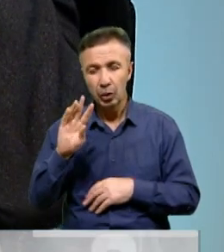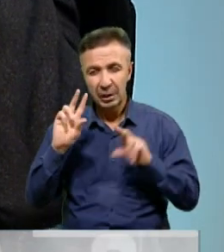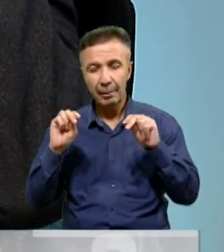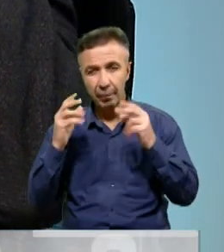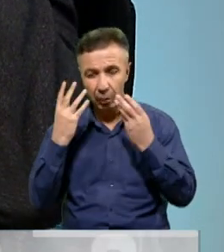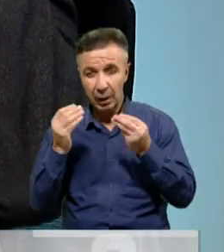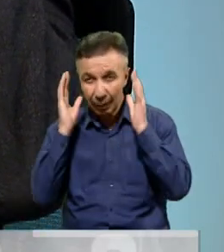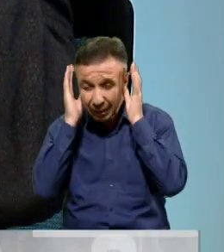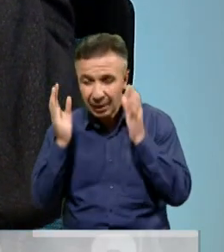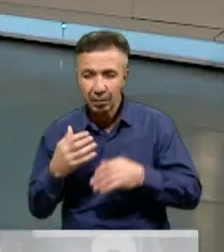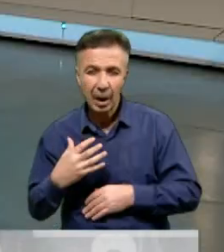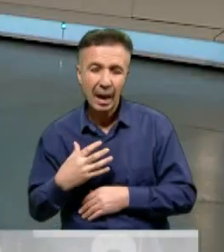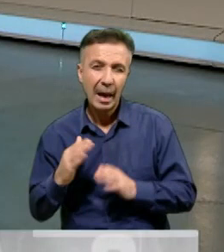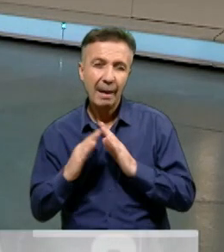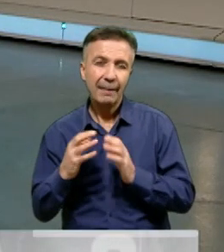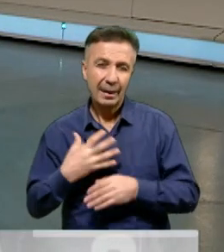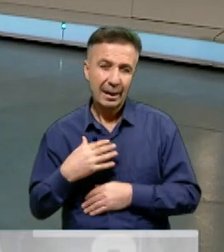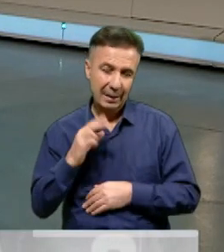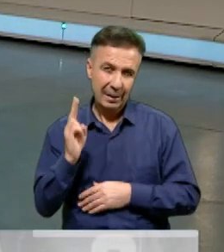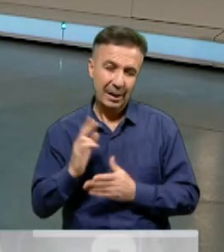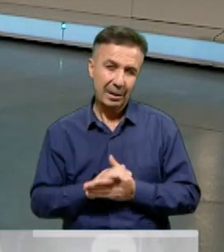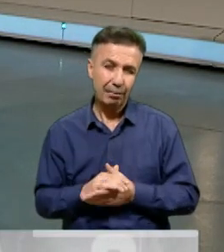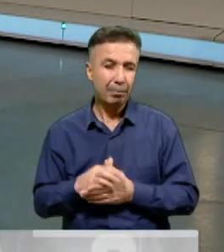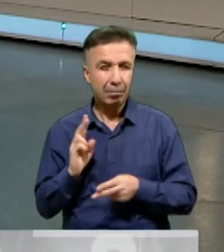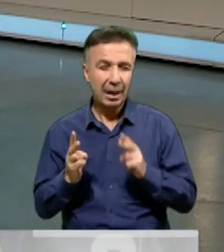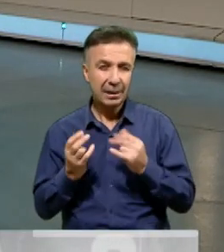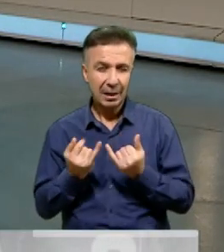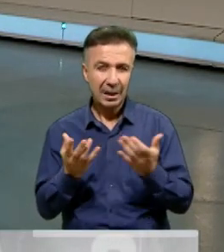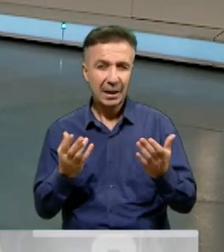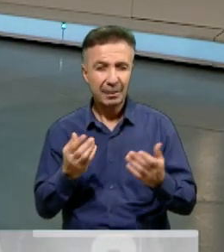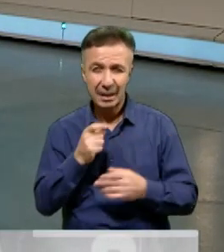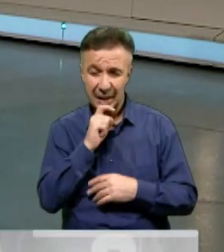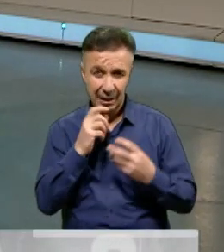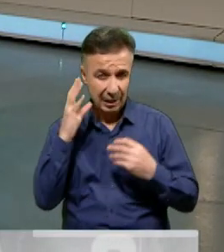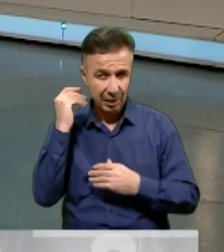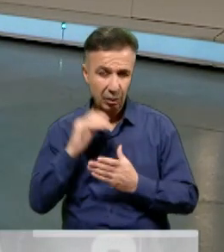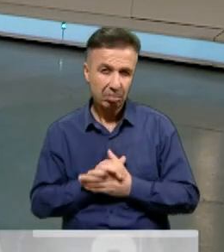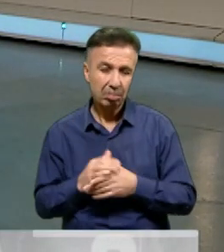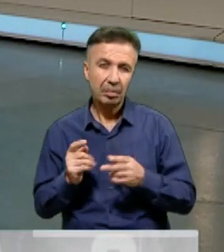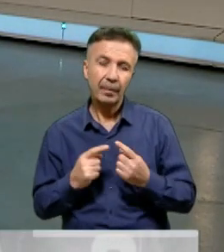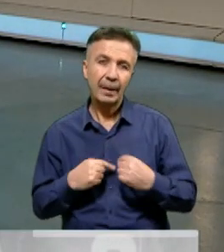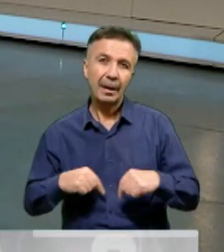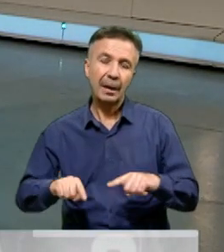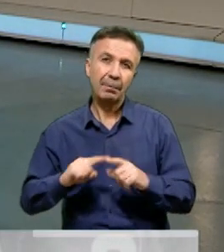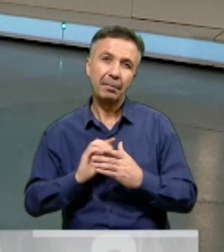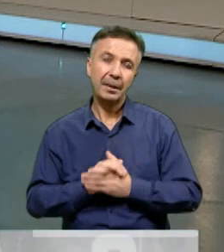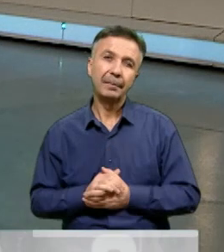ev kendisine ait. Bazı kardeşlerimiz burada yanlış anlıyorlar. Efendim bizim diyelim ki